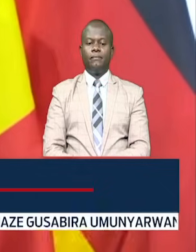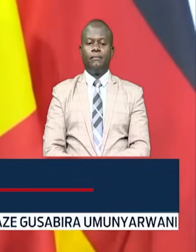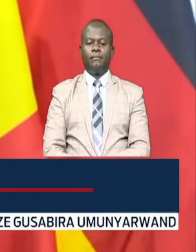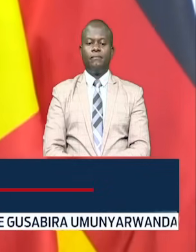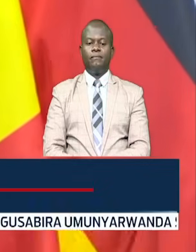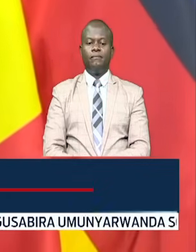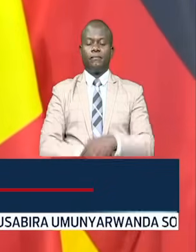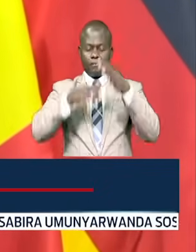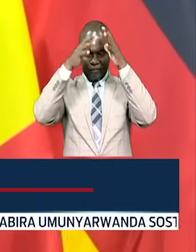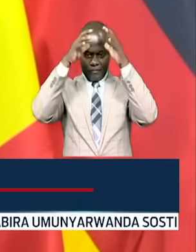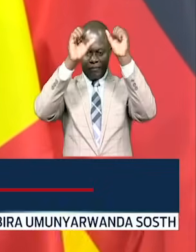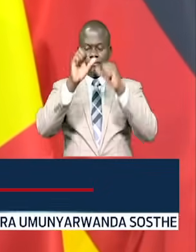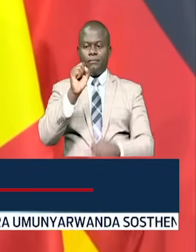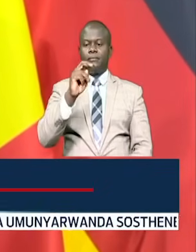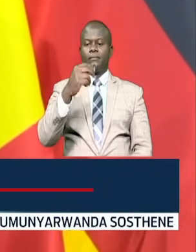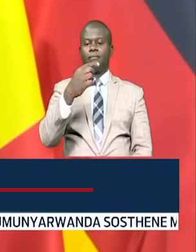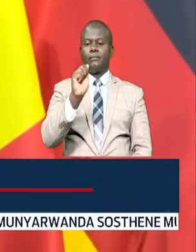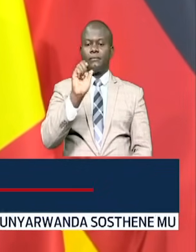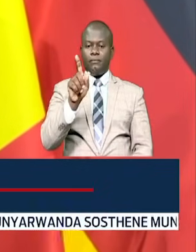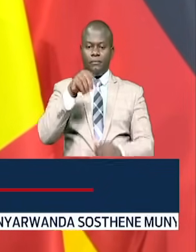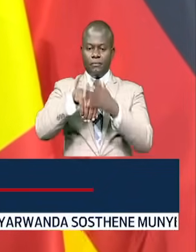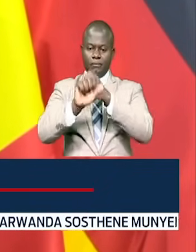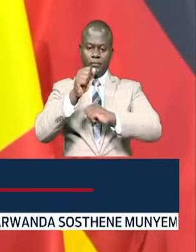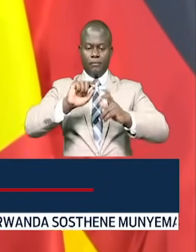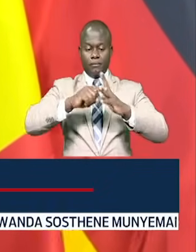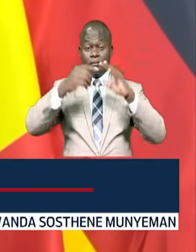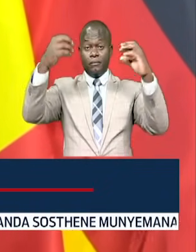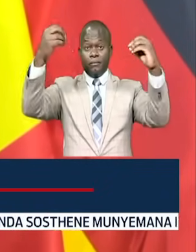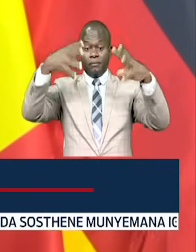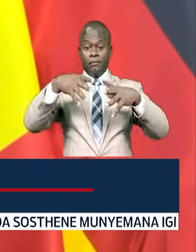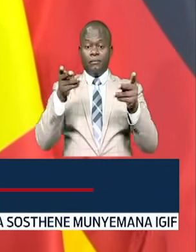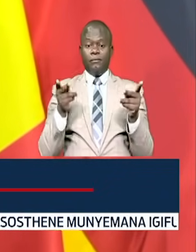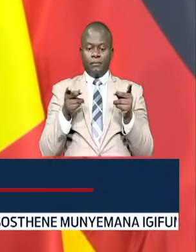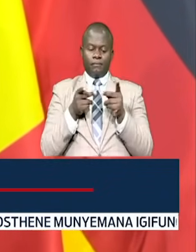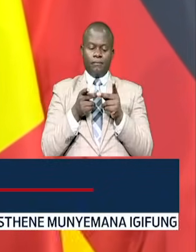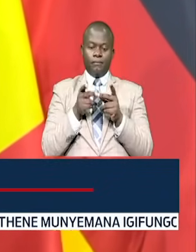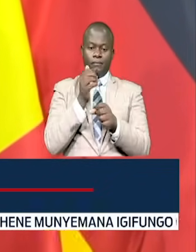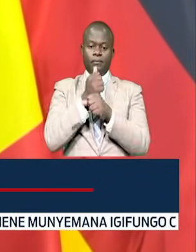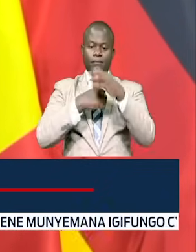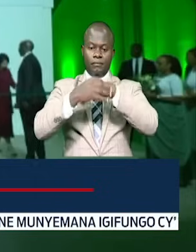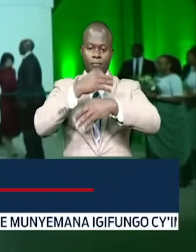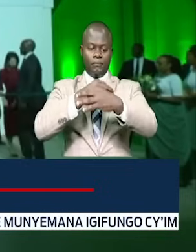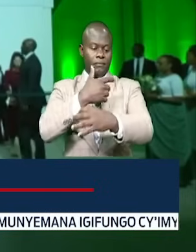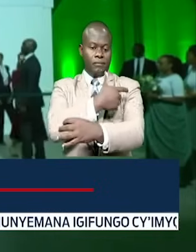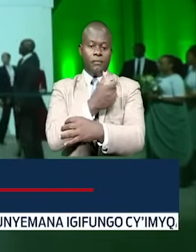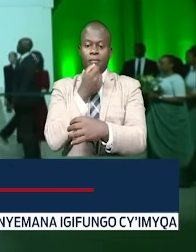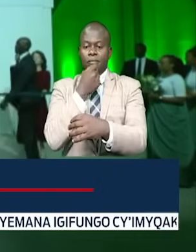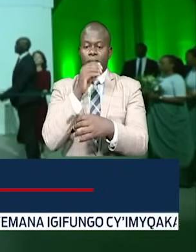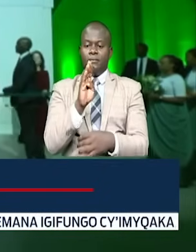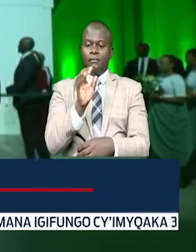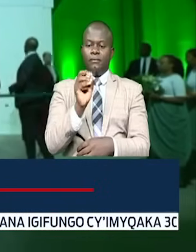Perezida wa Senegal Macky Sall nawe wari muri iki gikorwa cyo gutaha ku mugaragaro ahazakorerwa uruganda rw'inkingo n'imiti rwa